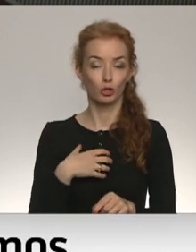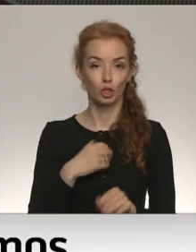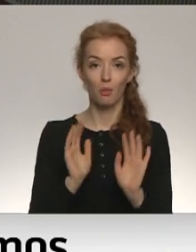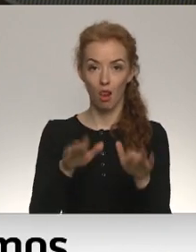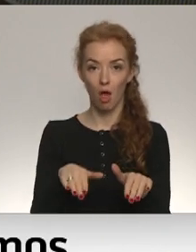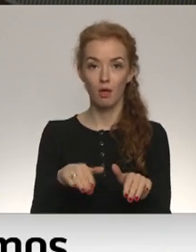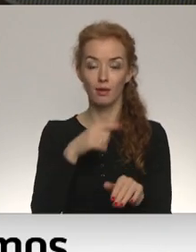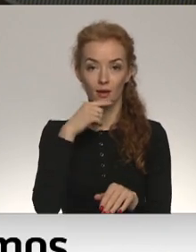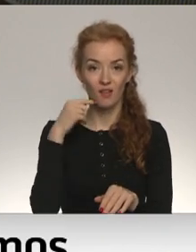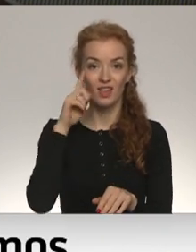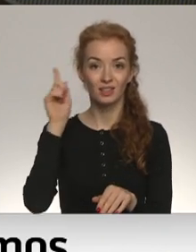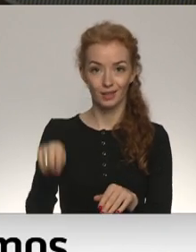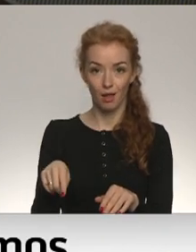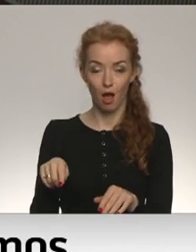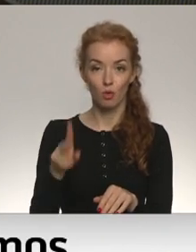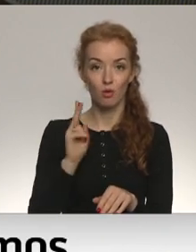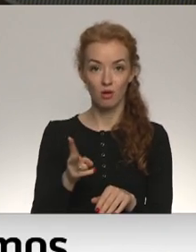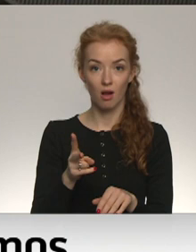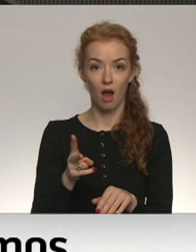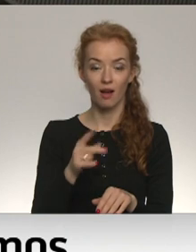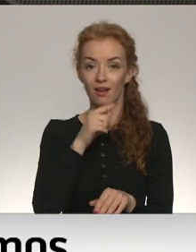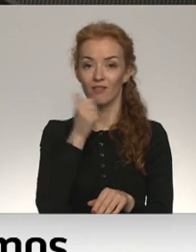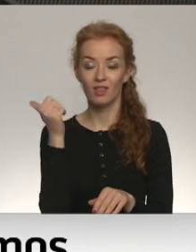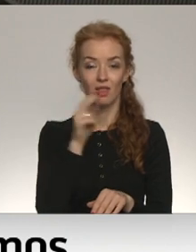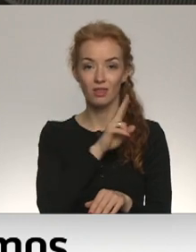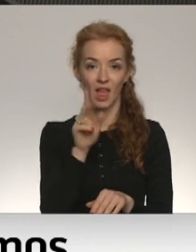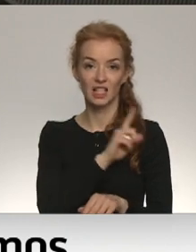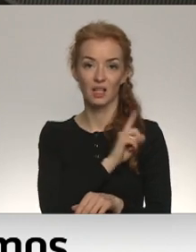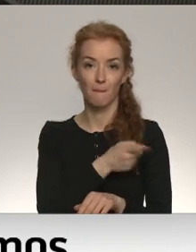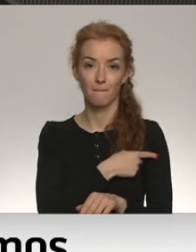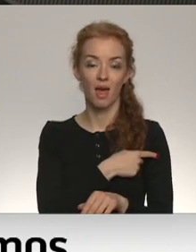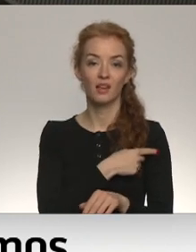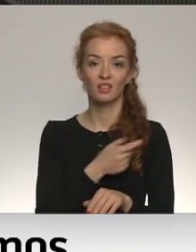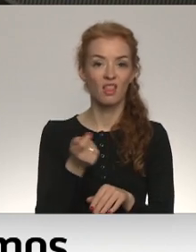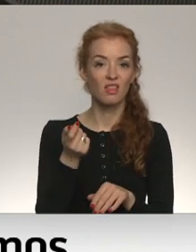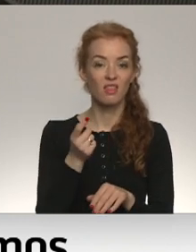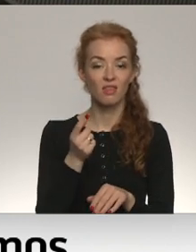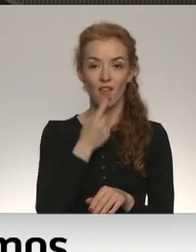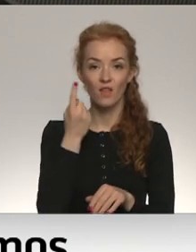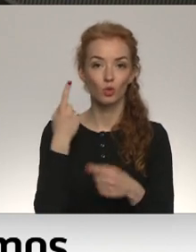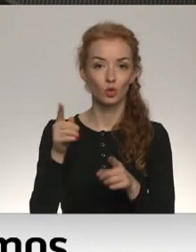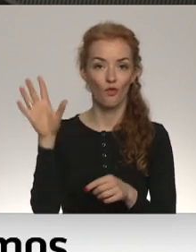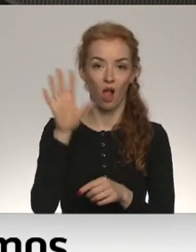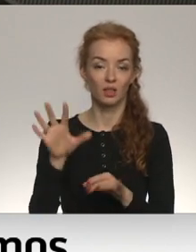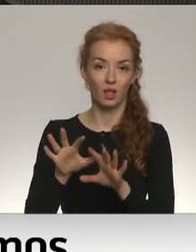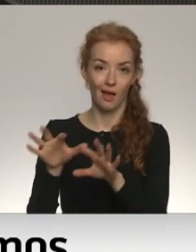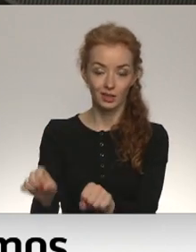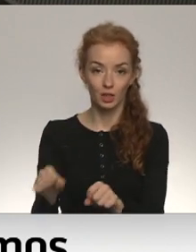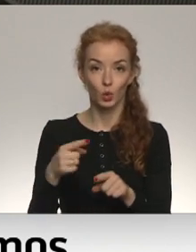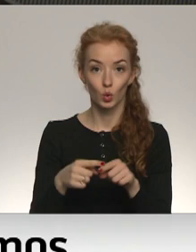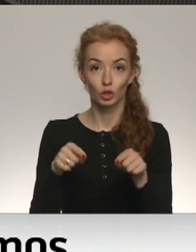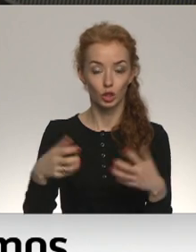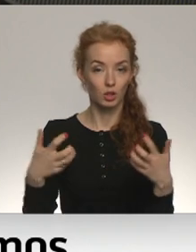lai Krievija zinātu, ka viņa nespēs nesodīti aiztikt vairs nevienu kaimiņu. Un šis